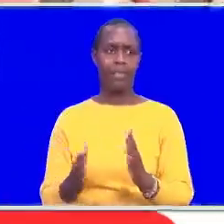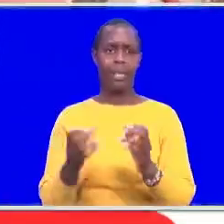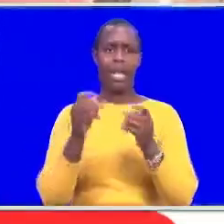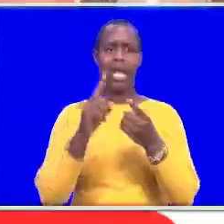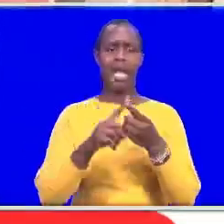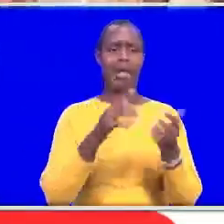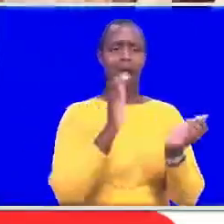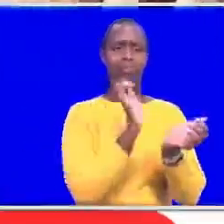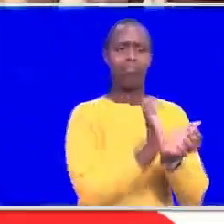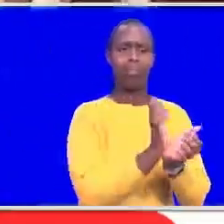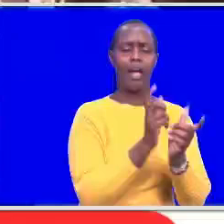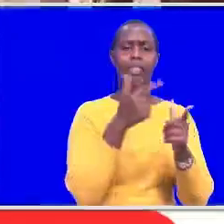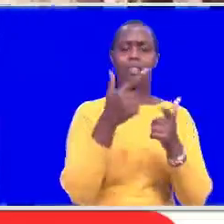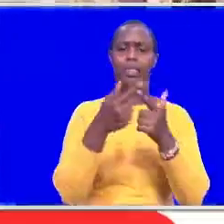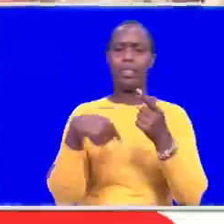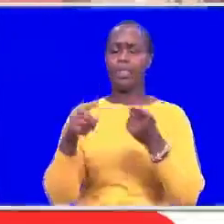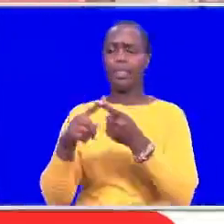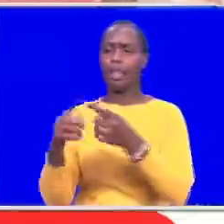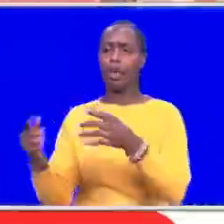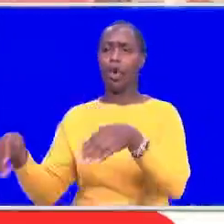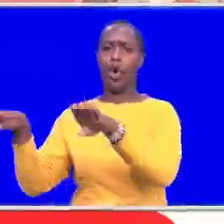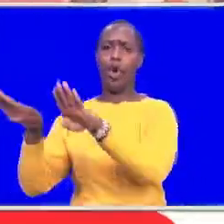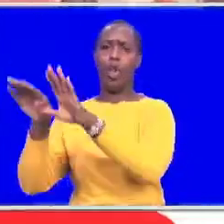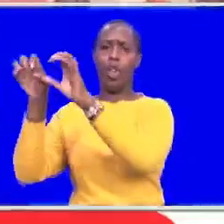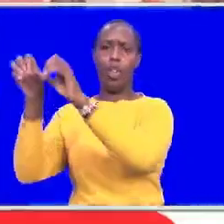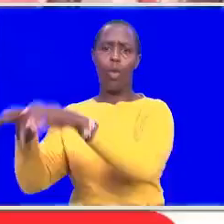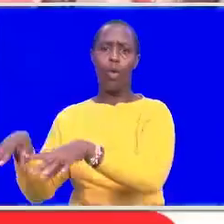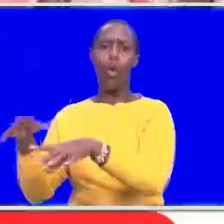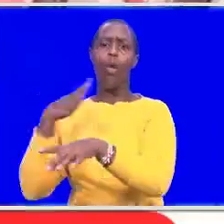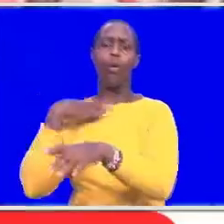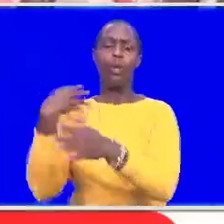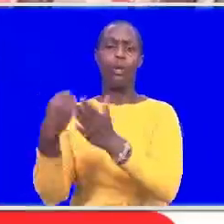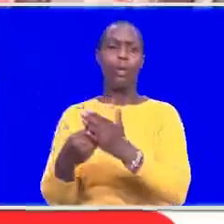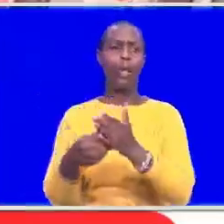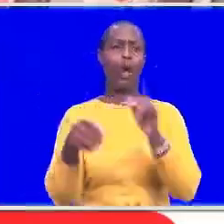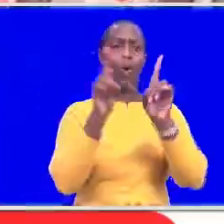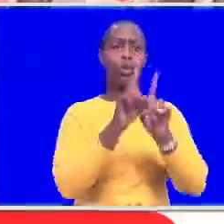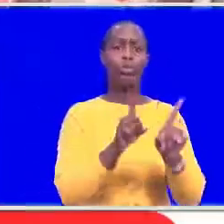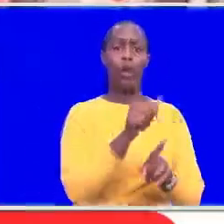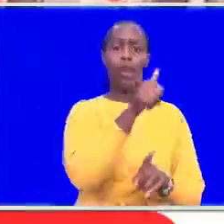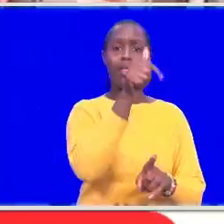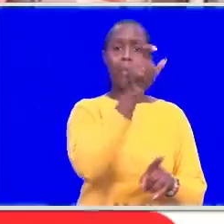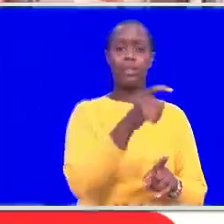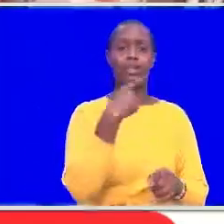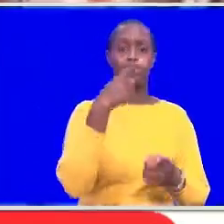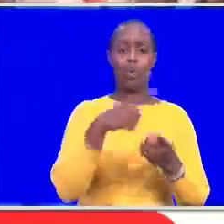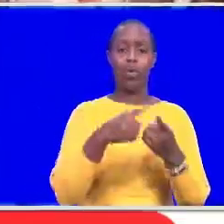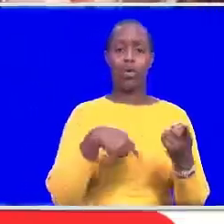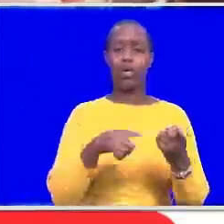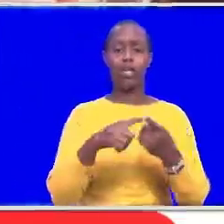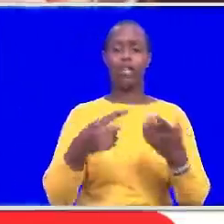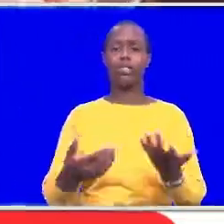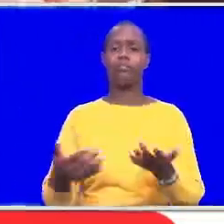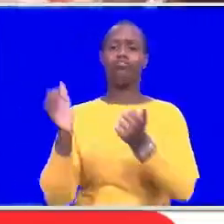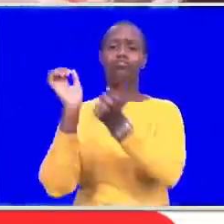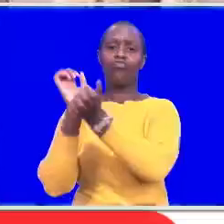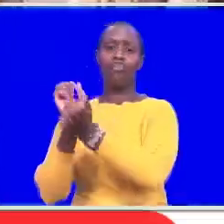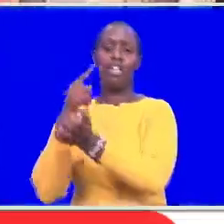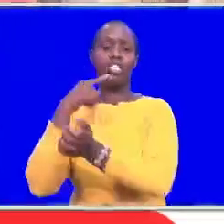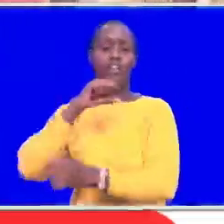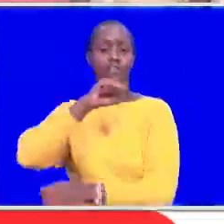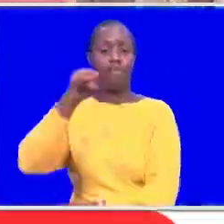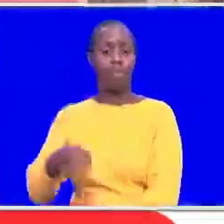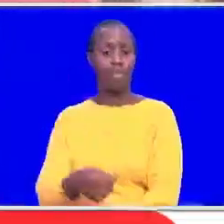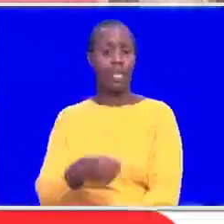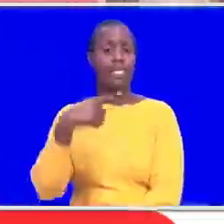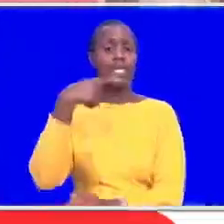hapa Mayanja anafungia hapa ndani, anataka pesa anataka. Akishika mtoto hata mama mboga anamwambia anataka shilingi 5000. Akishika mtu wa boda boda